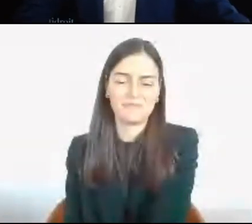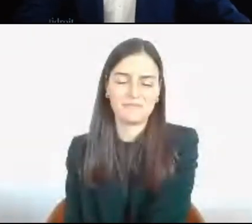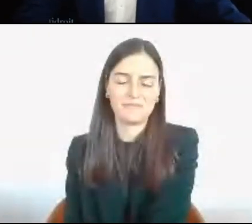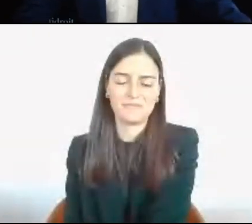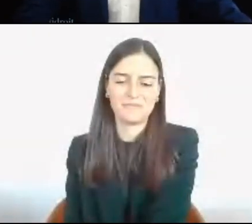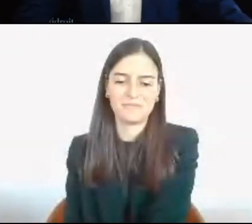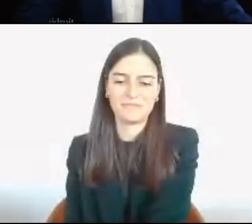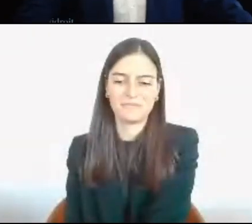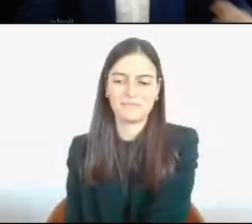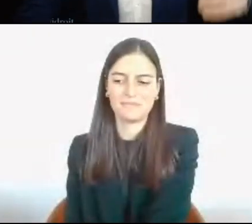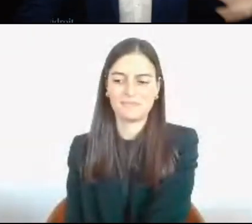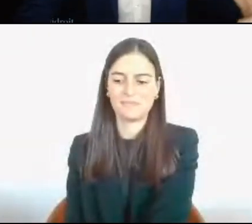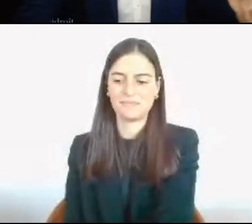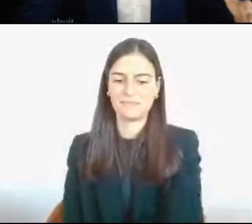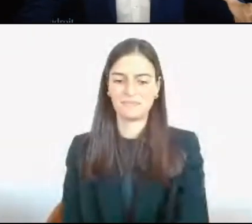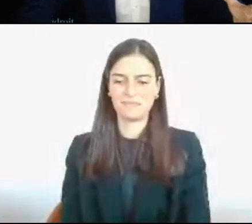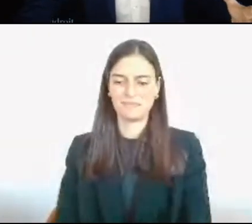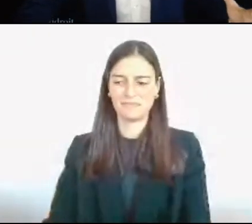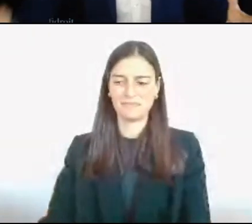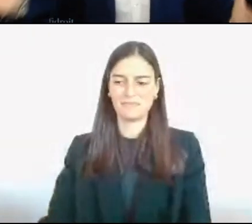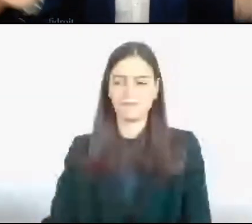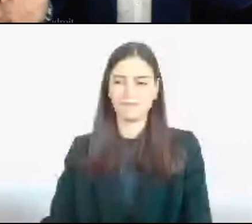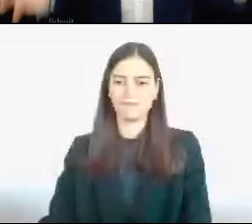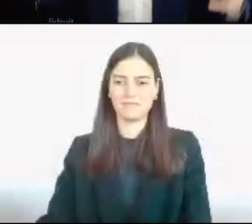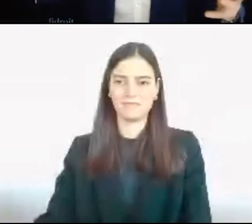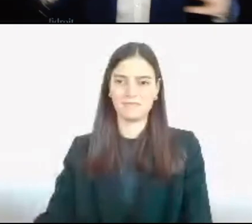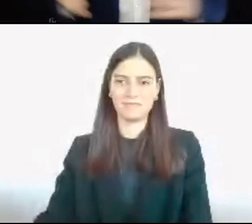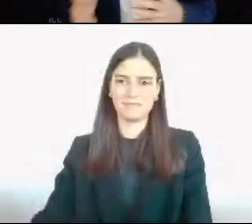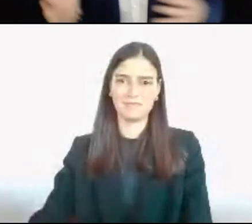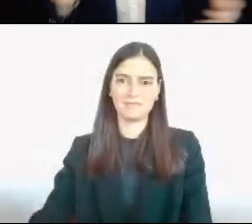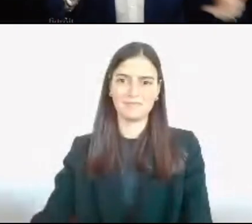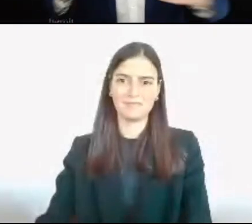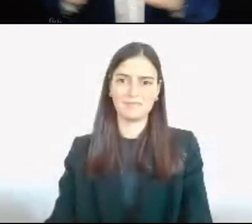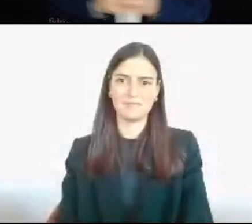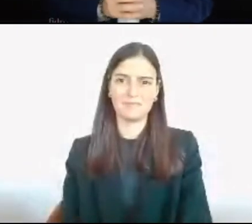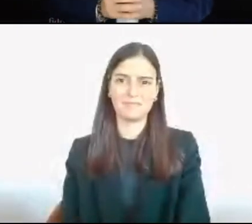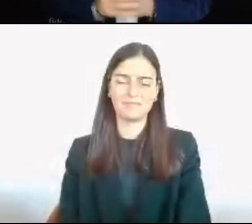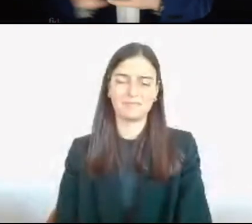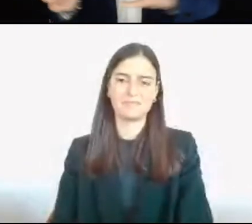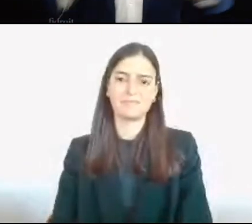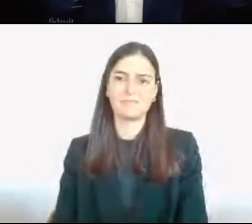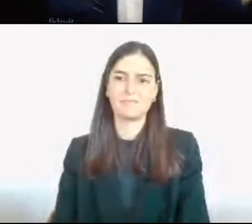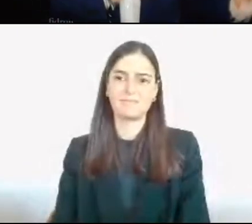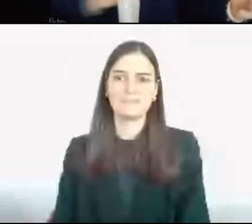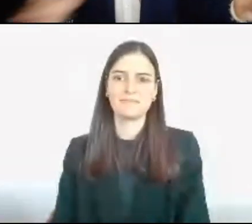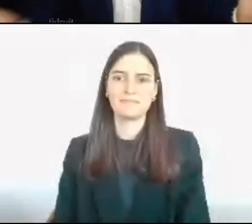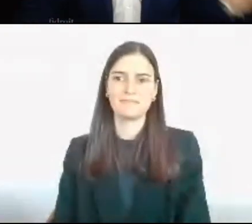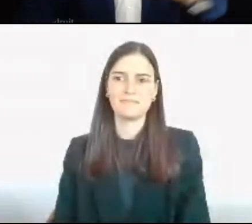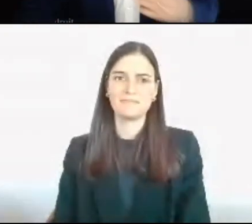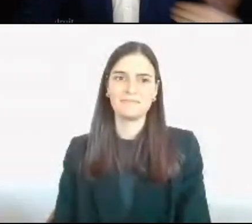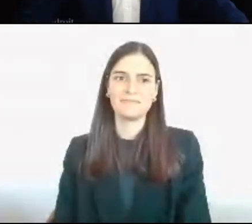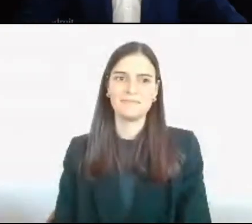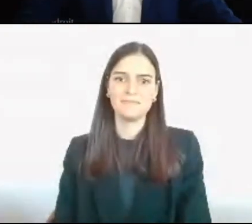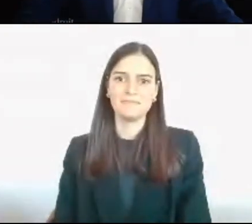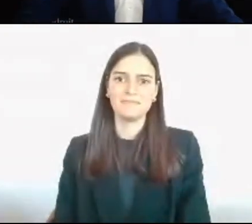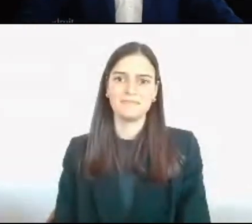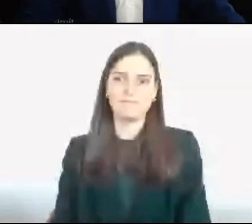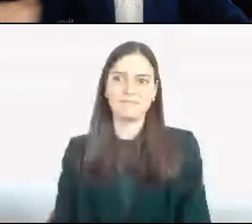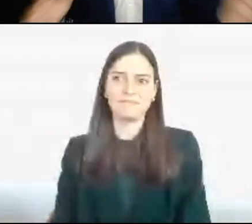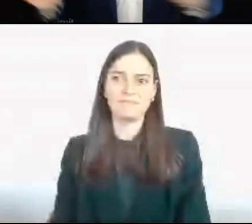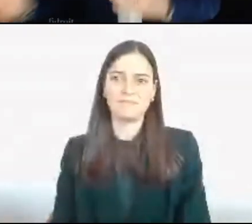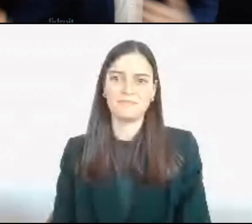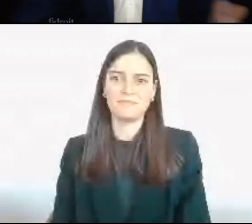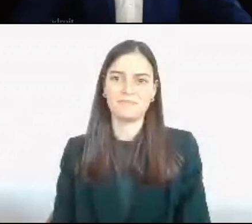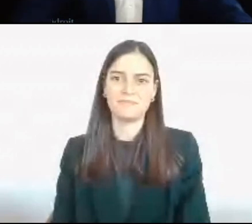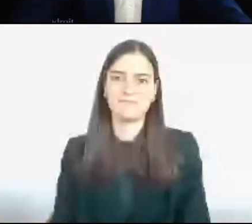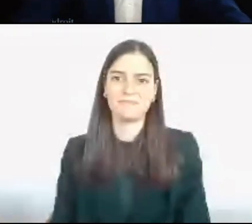qui malheureusement n'est pas suffisant pour essayer de rééquilibrer dans de meilleures proportions le rapport entre actifs et inactifs.